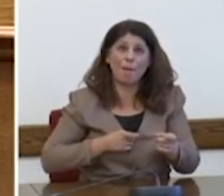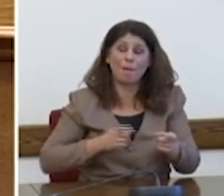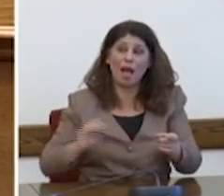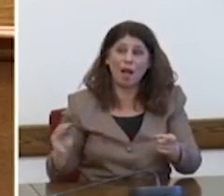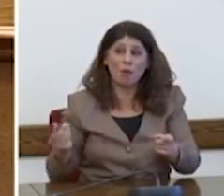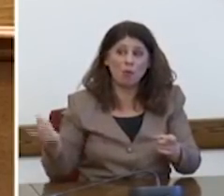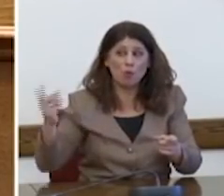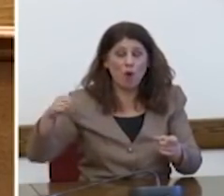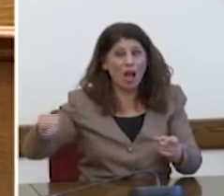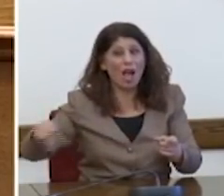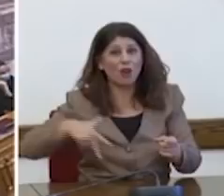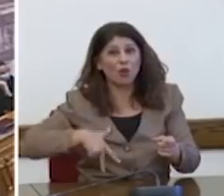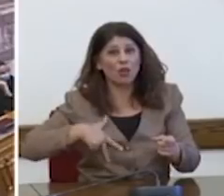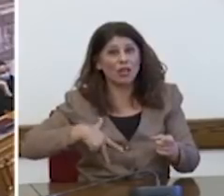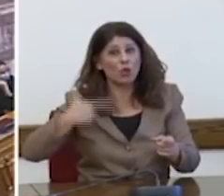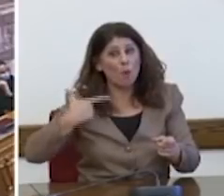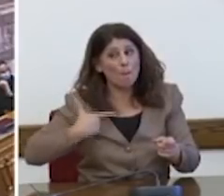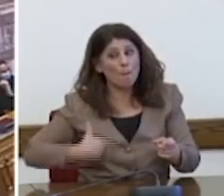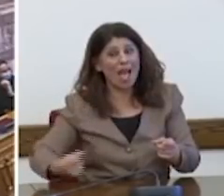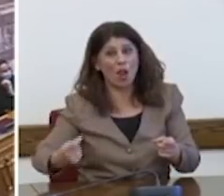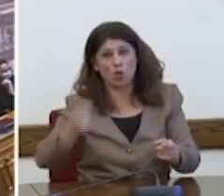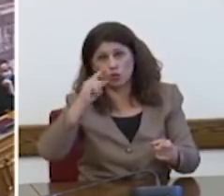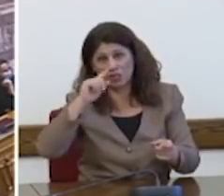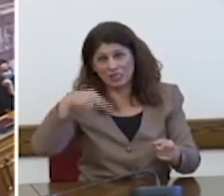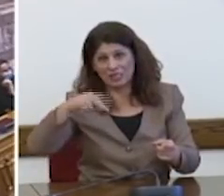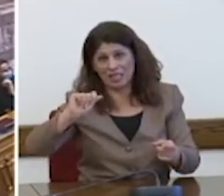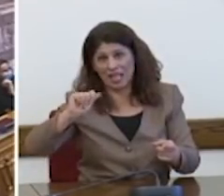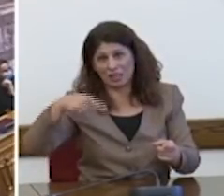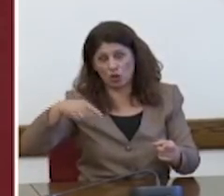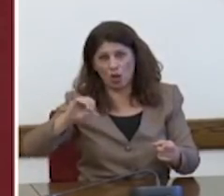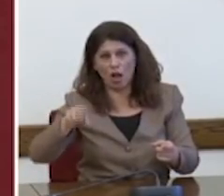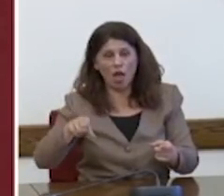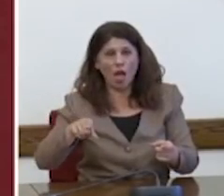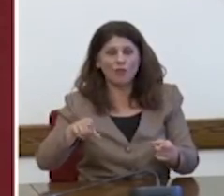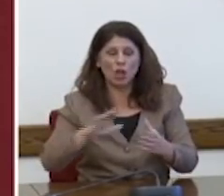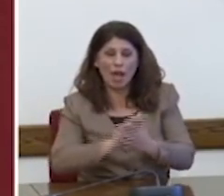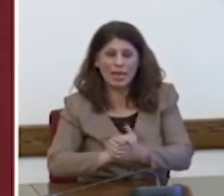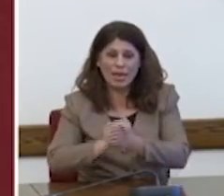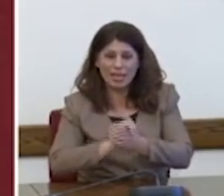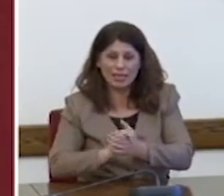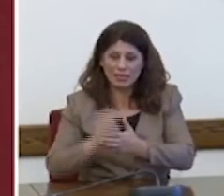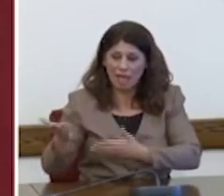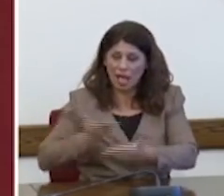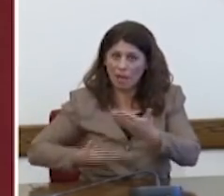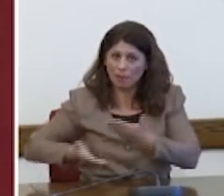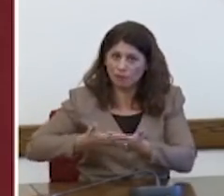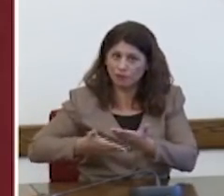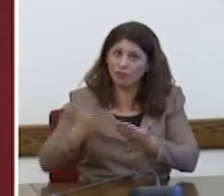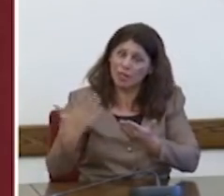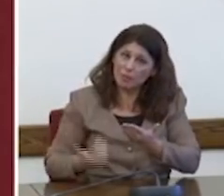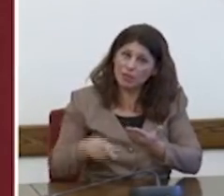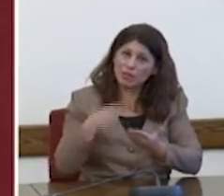χώρα μέλος του ΝΑΤΟ. Όμως, τέτοια ρήτρα αλληλεγγύης και αμοιβαίας συνδρομής υπάρχει και στο